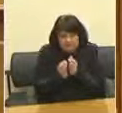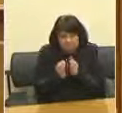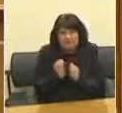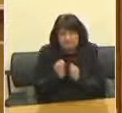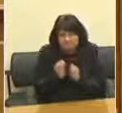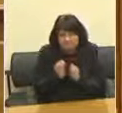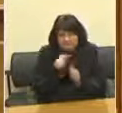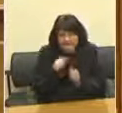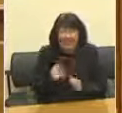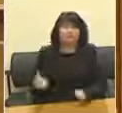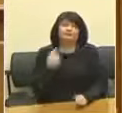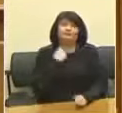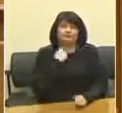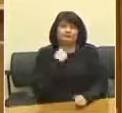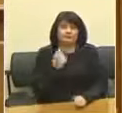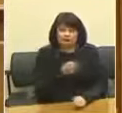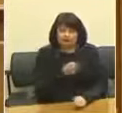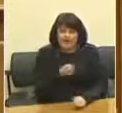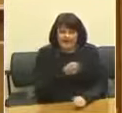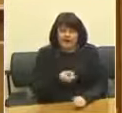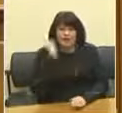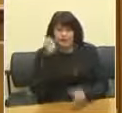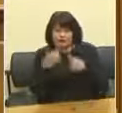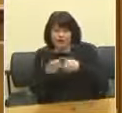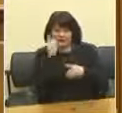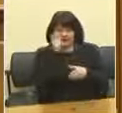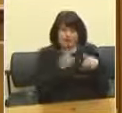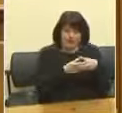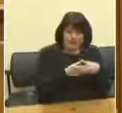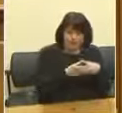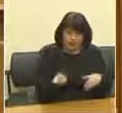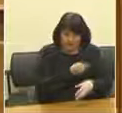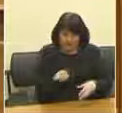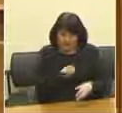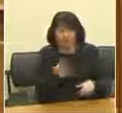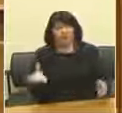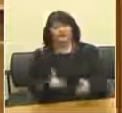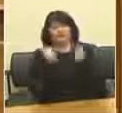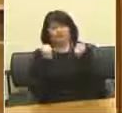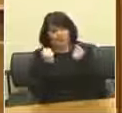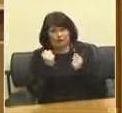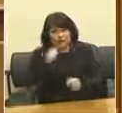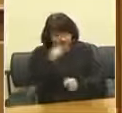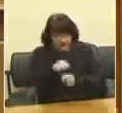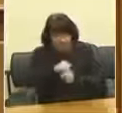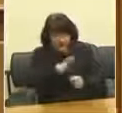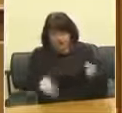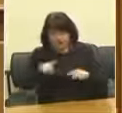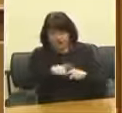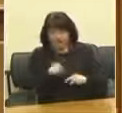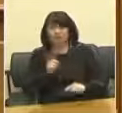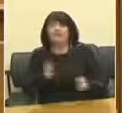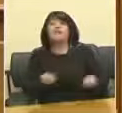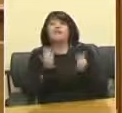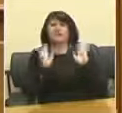απλά προσπαθείτε εναγωνίως να κάνετε. Δεν είναι βλάκας ο λαός όμως να το κάνει αυτό. Γιατί ξέρει ότι την